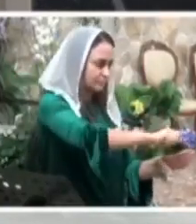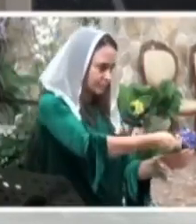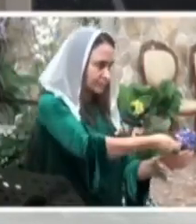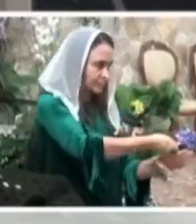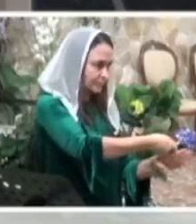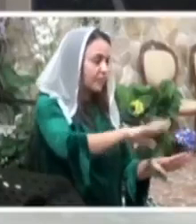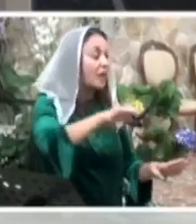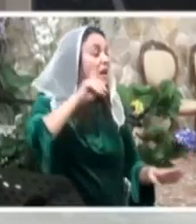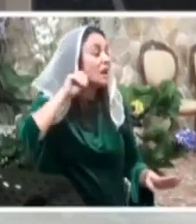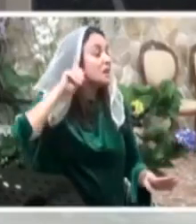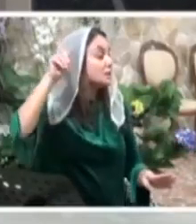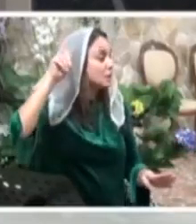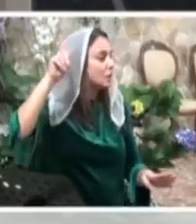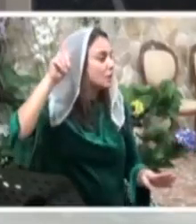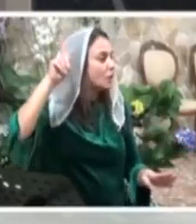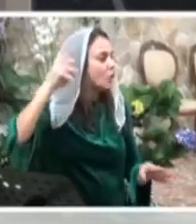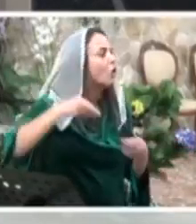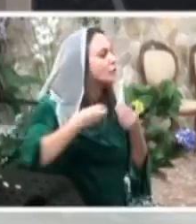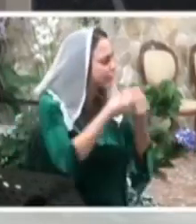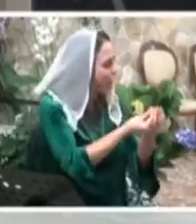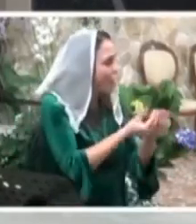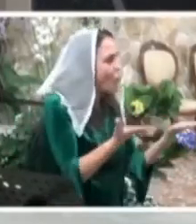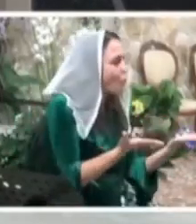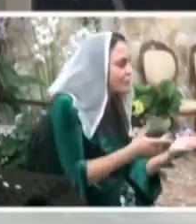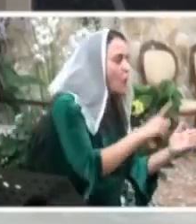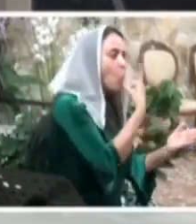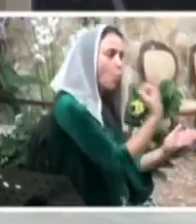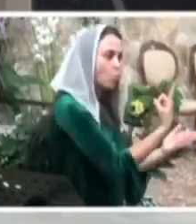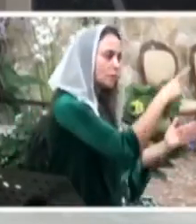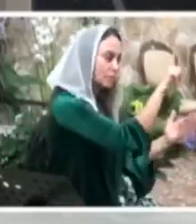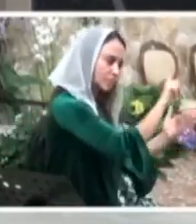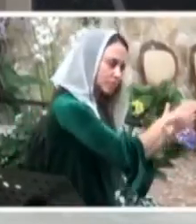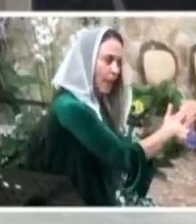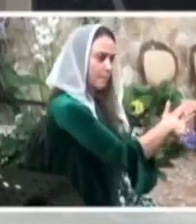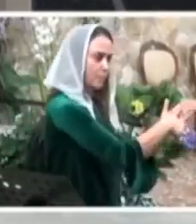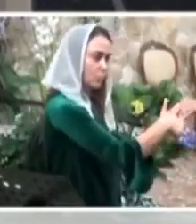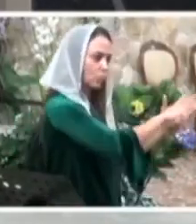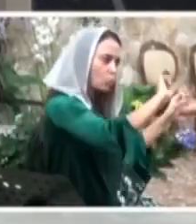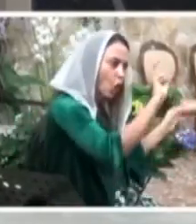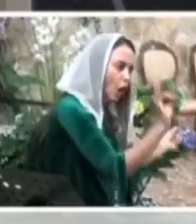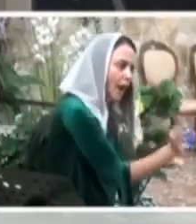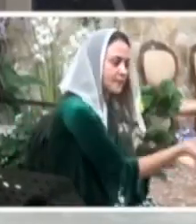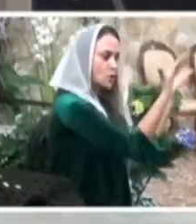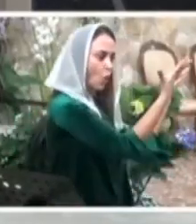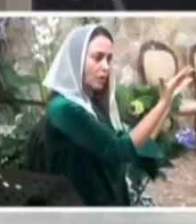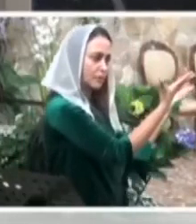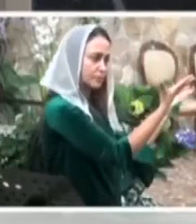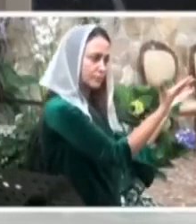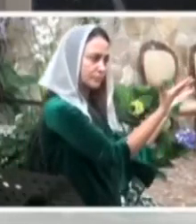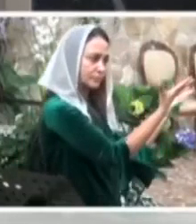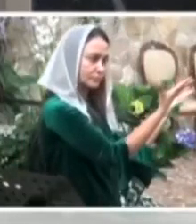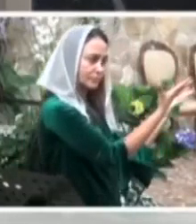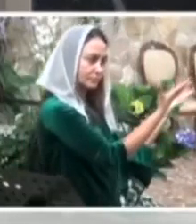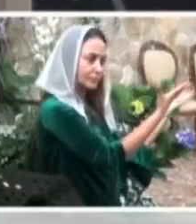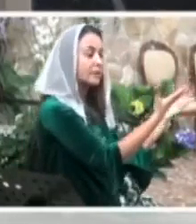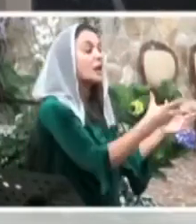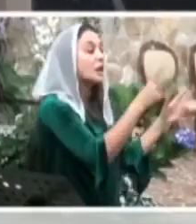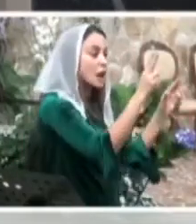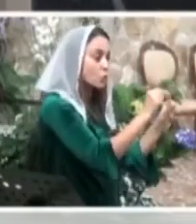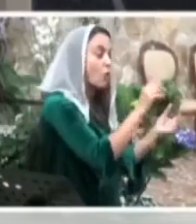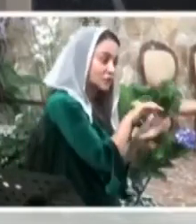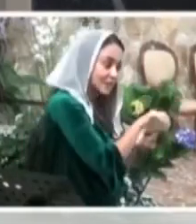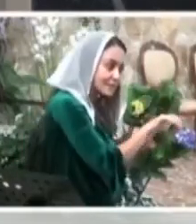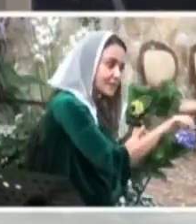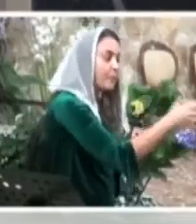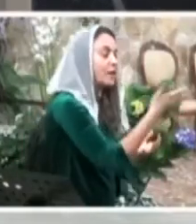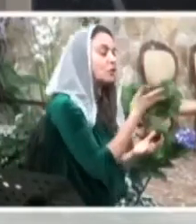Dio dà un tempo. Dio dà un tempo. Nel Nuovo